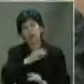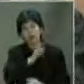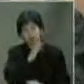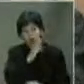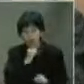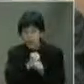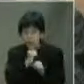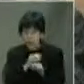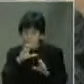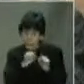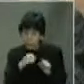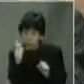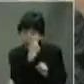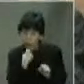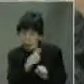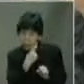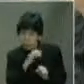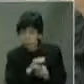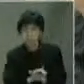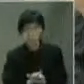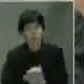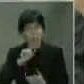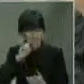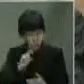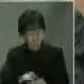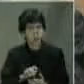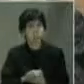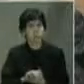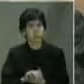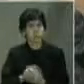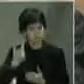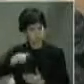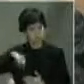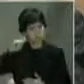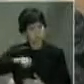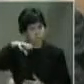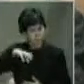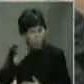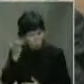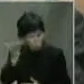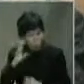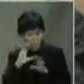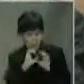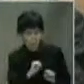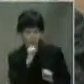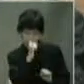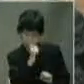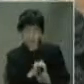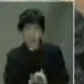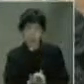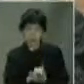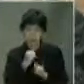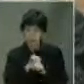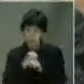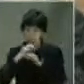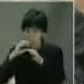ะจับกุมตัวใครต้องขออำนาจศาลจับแล้วอาศัยอ